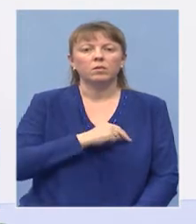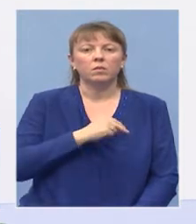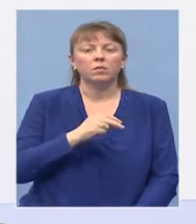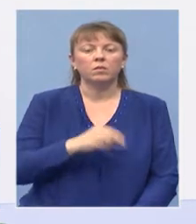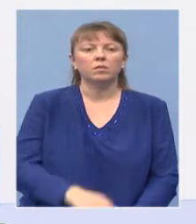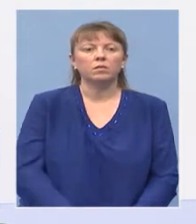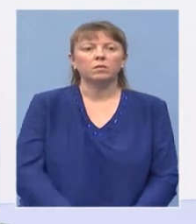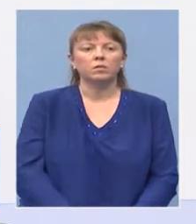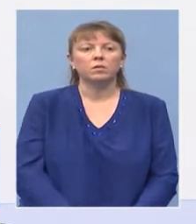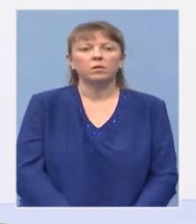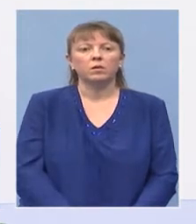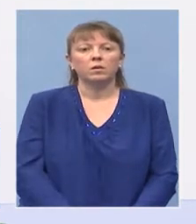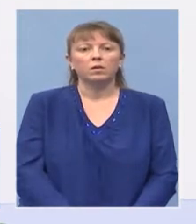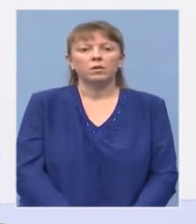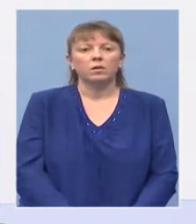автопарка.